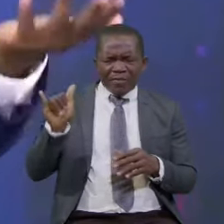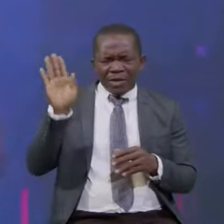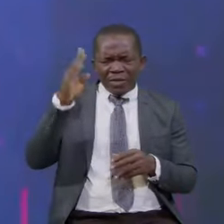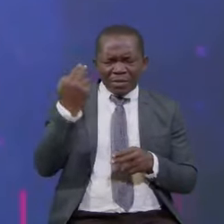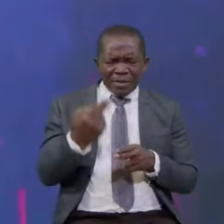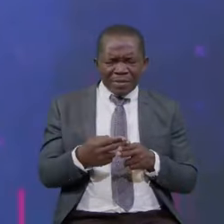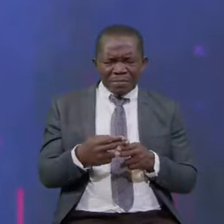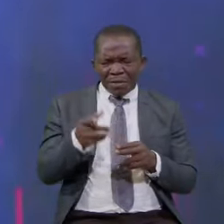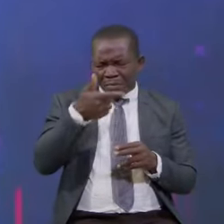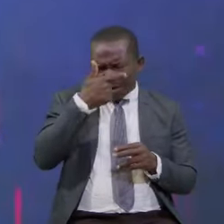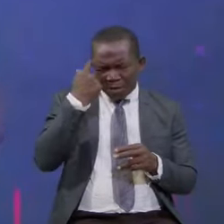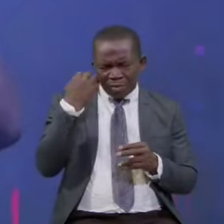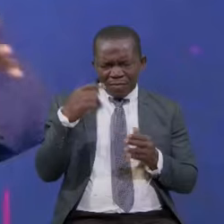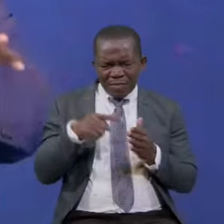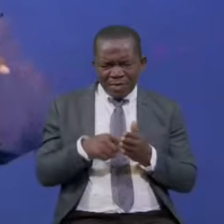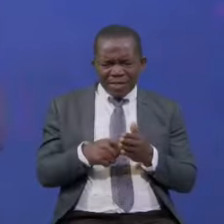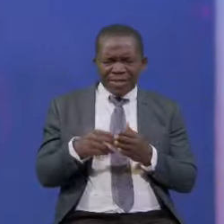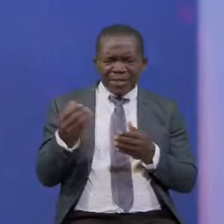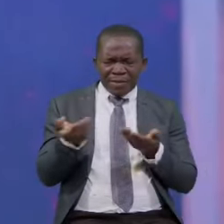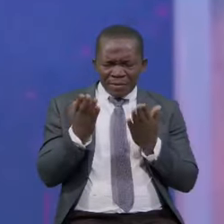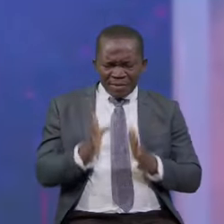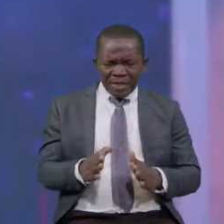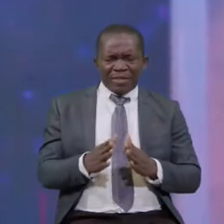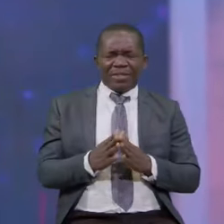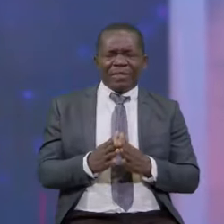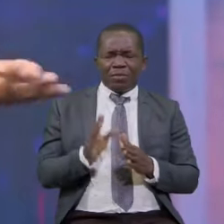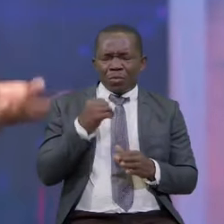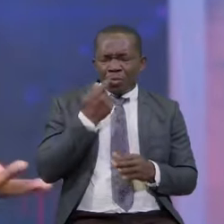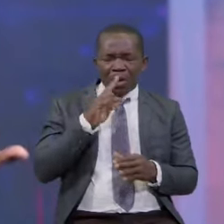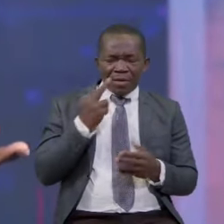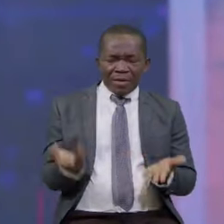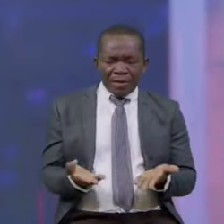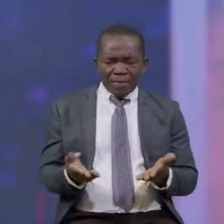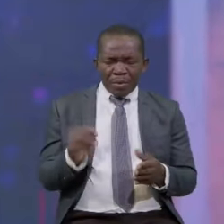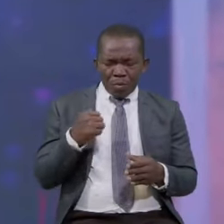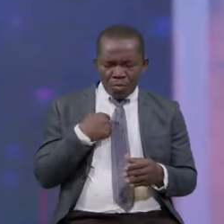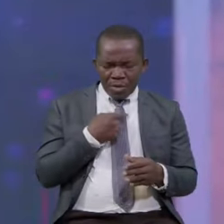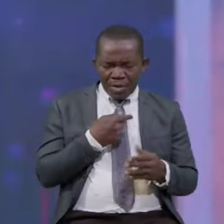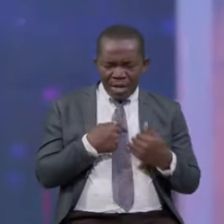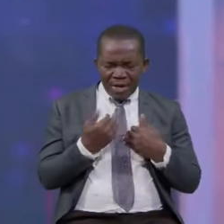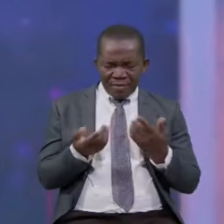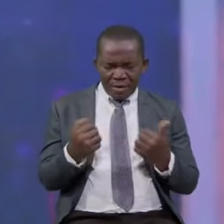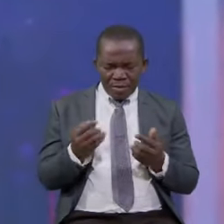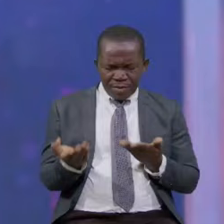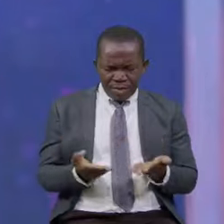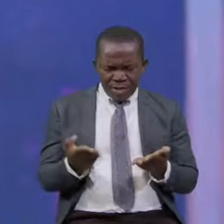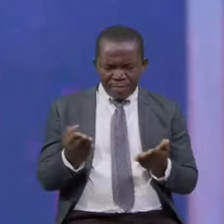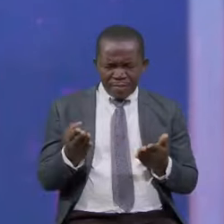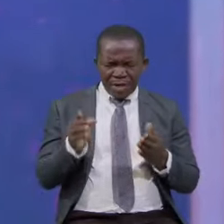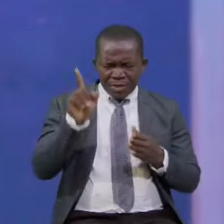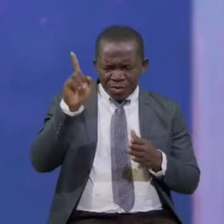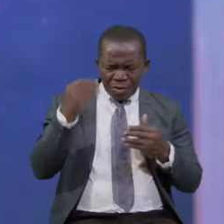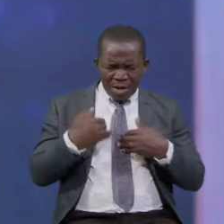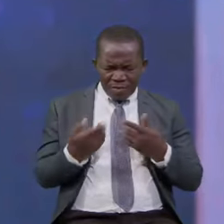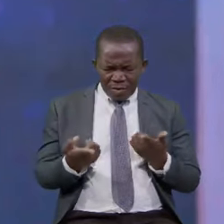ministres ce sont tes ambassadeurs nous sommes venus sur et tu es venu avec nous afin que